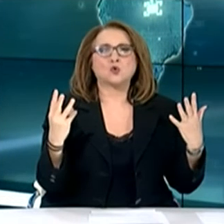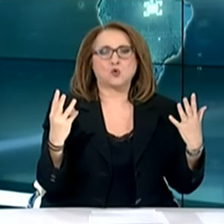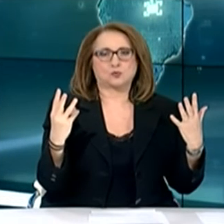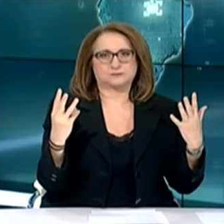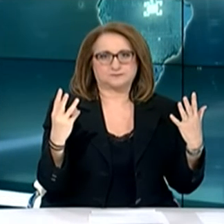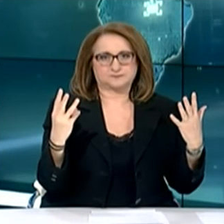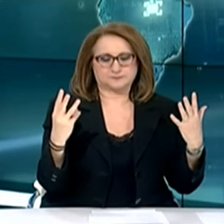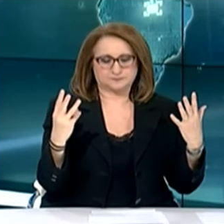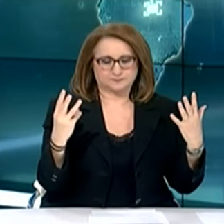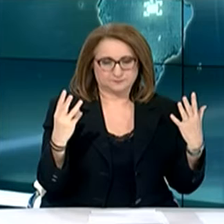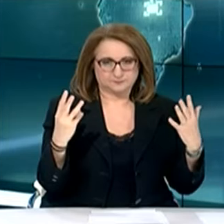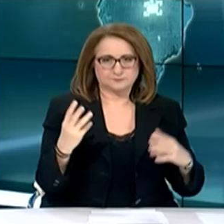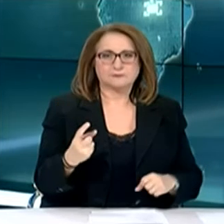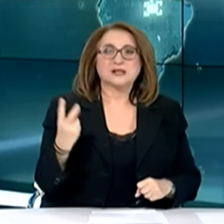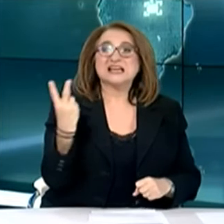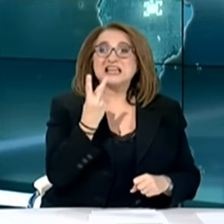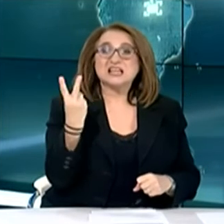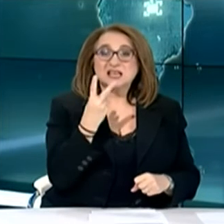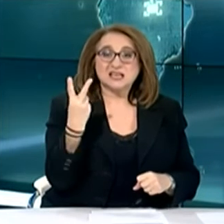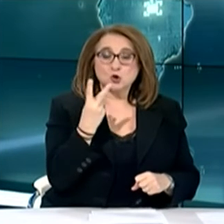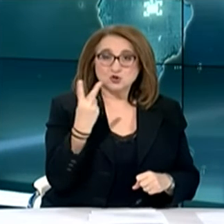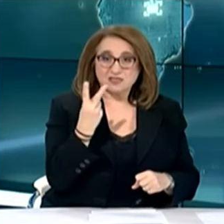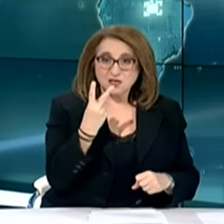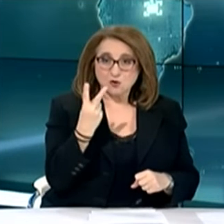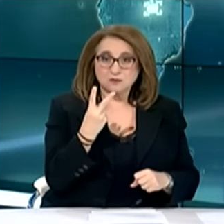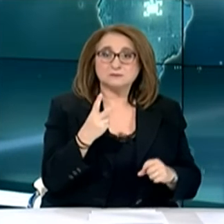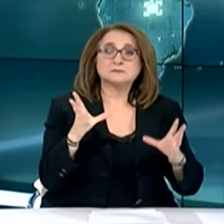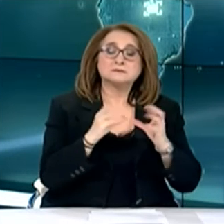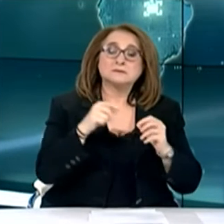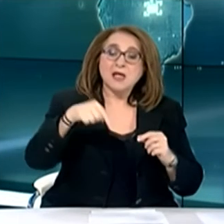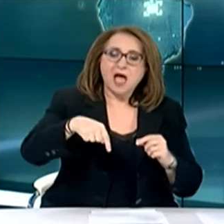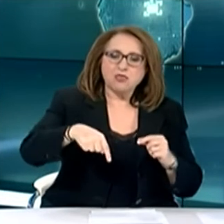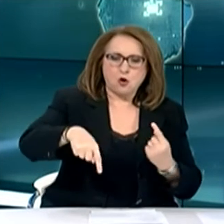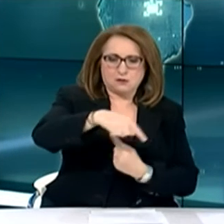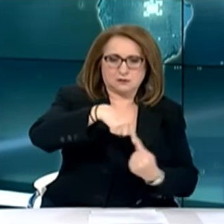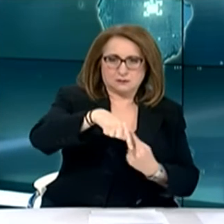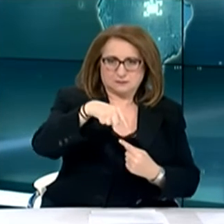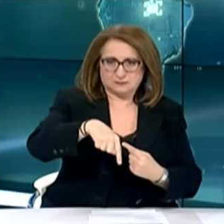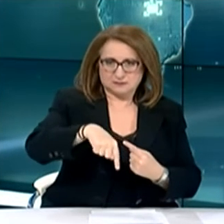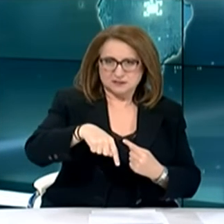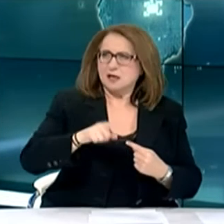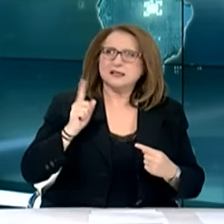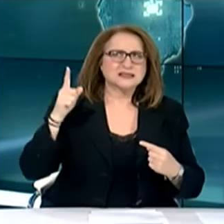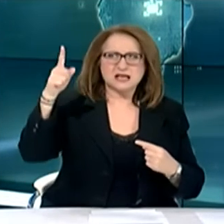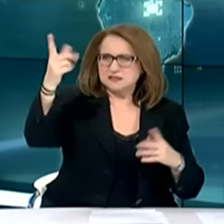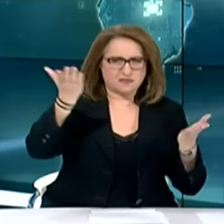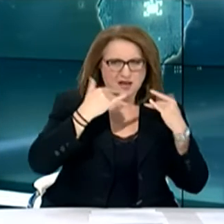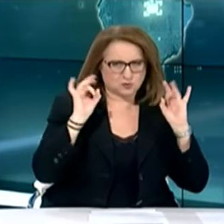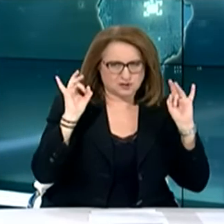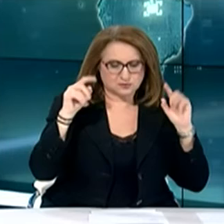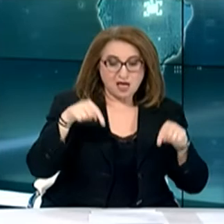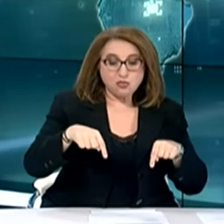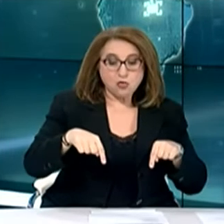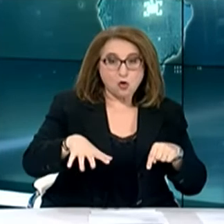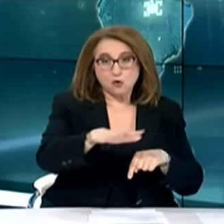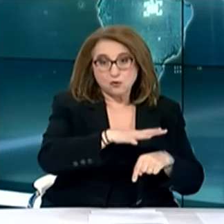κοροναϊού. 22 κρούσματα αφορούν πιθανή εγχώρια μετάδοση, δηλαδή δεν έχουν ταξιδιωτικό ιστορικό και